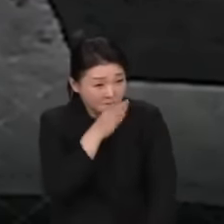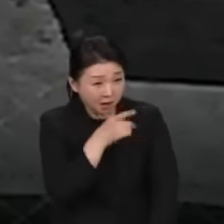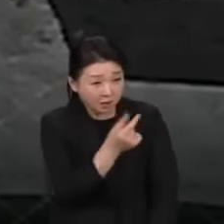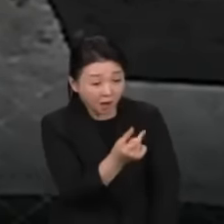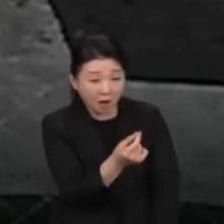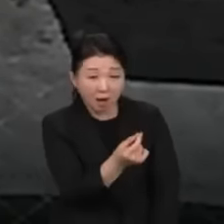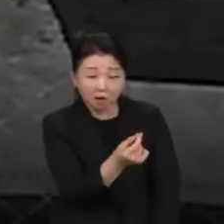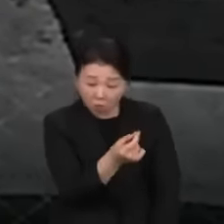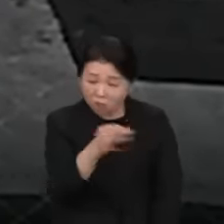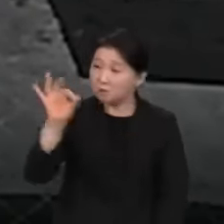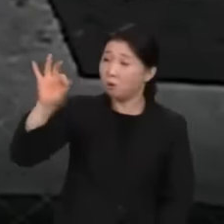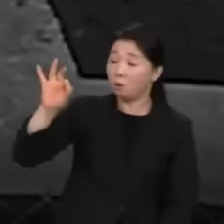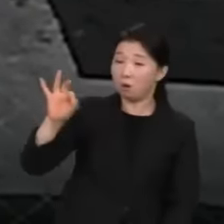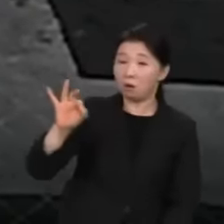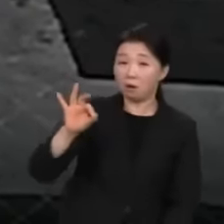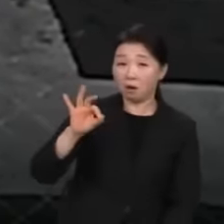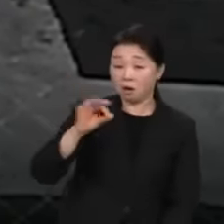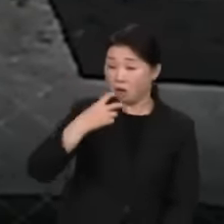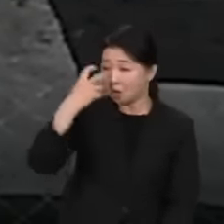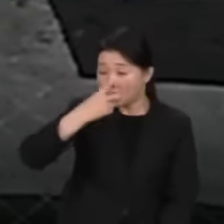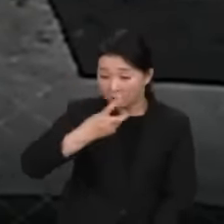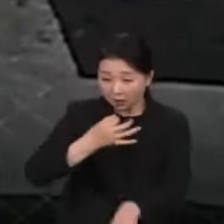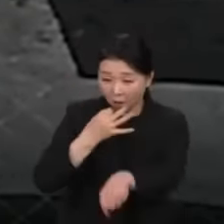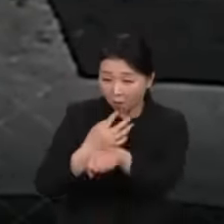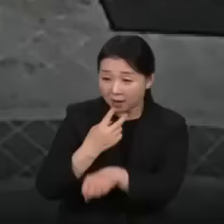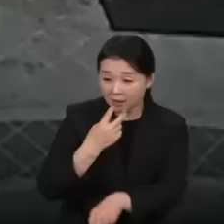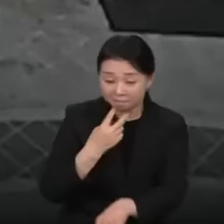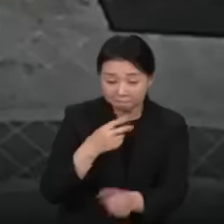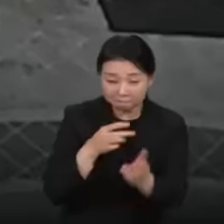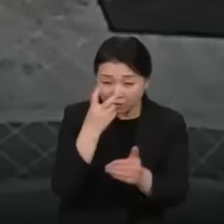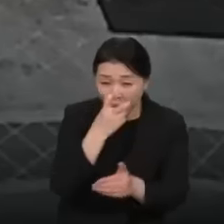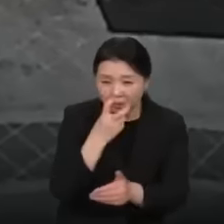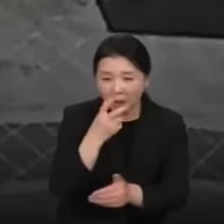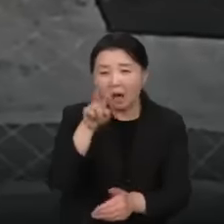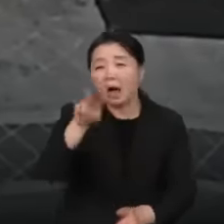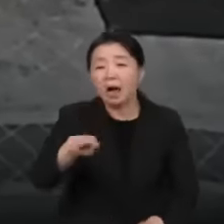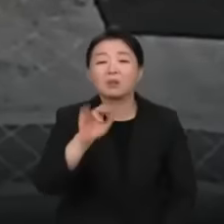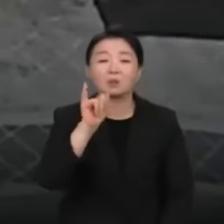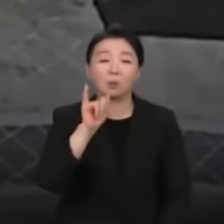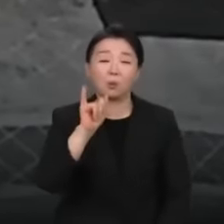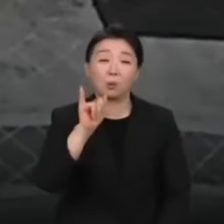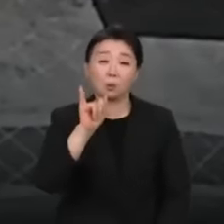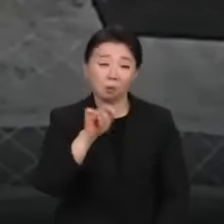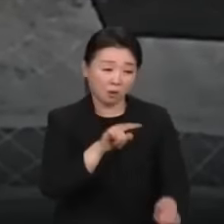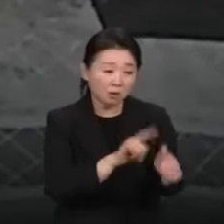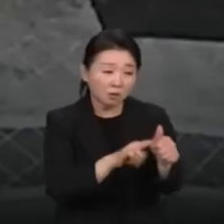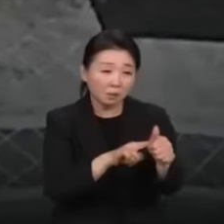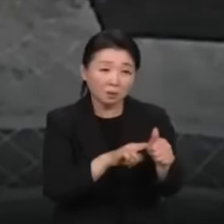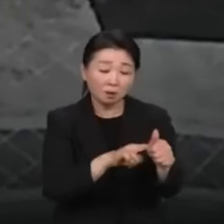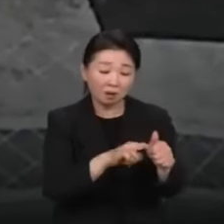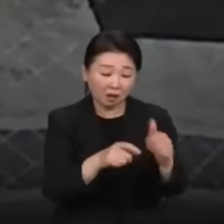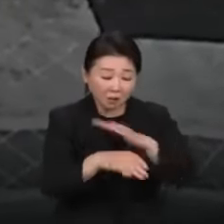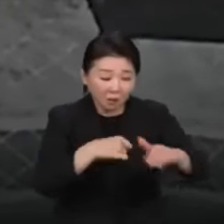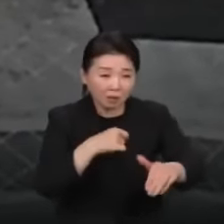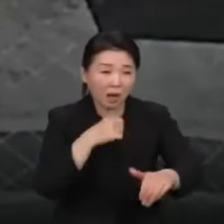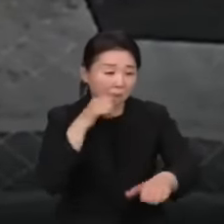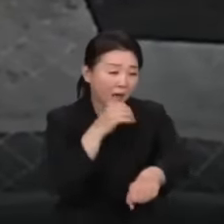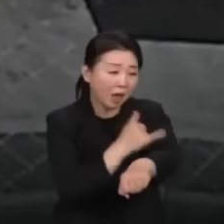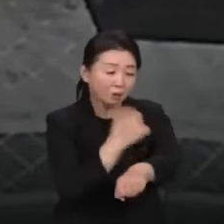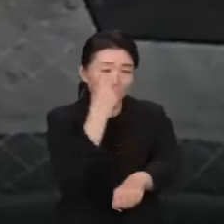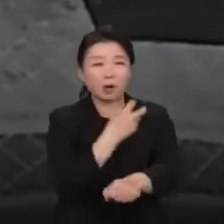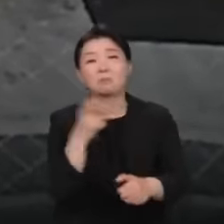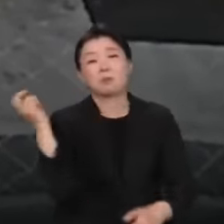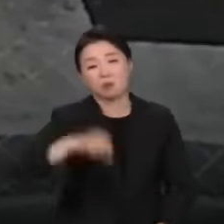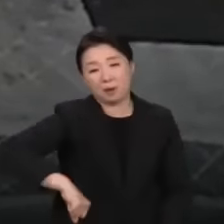제가 간이 시약 검사 등으로 인해서 투약 사실을 확인했고요. 경찰은 남성을 절도와 마약류 관리법 위반 혐의로